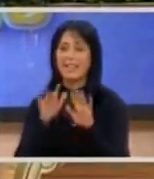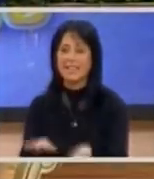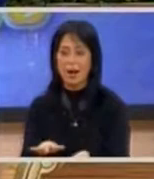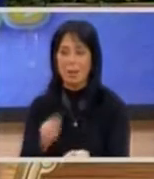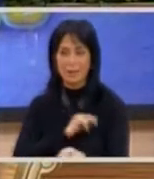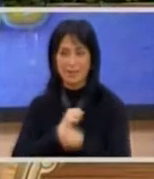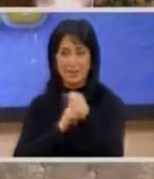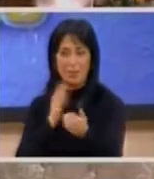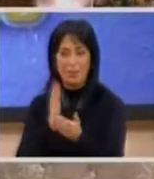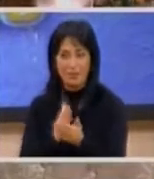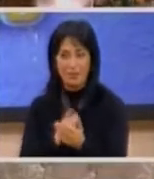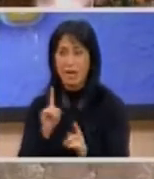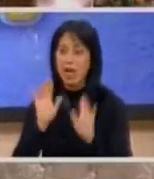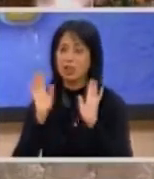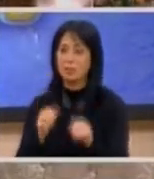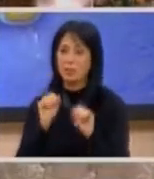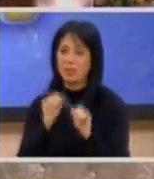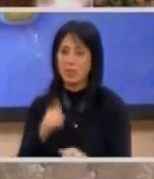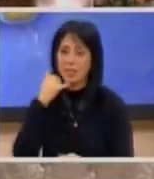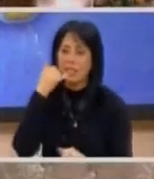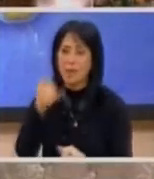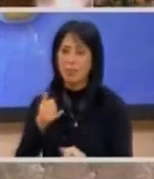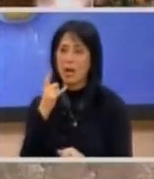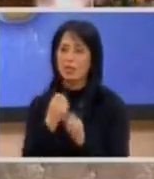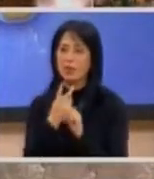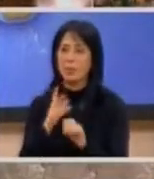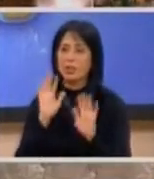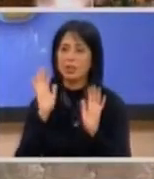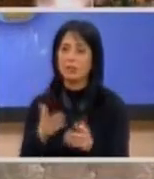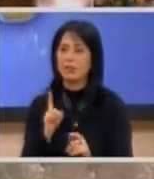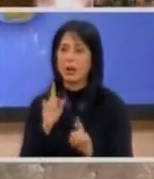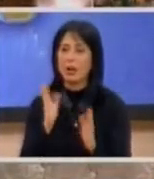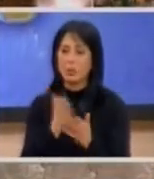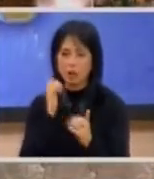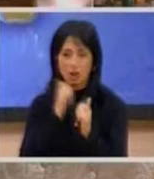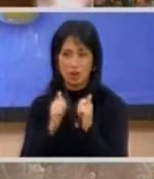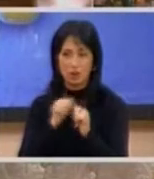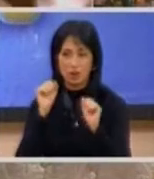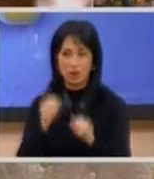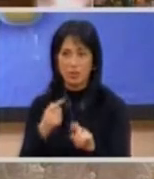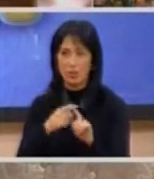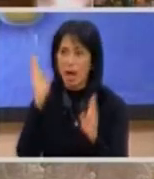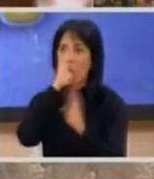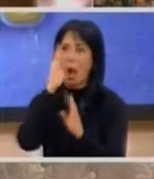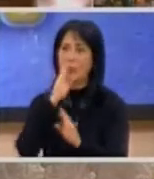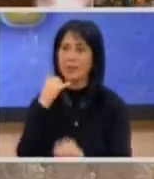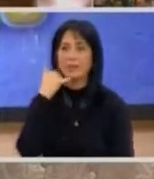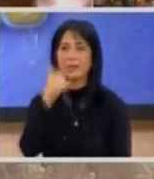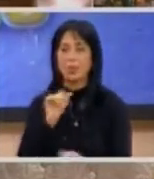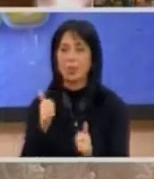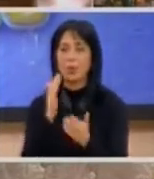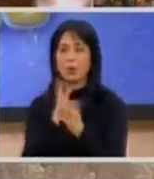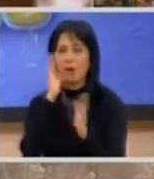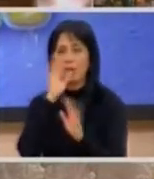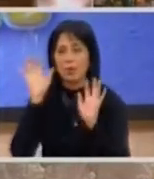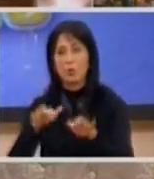რა შემთხვევაში შეიძლება დარეკოს ადამიანმა 112-ში? მე როგორც ვიცი, ხშირ შემთხვევაში შეიძლება ამინდის გასაგებადაც დარეკოთ. ანუ რაღაცა ცოტა